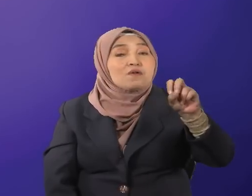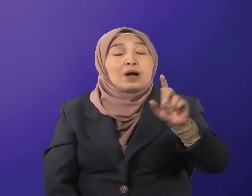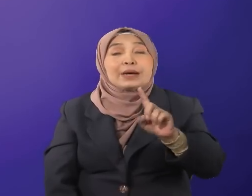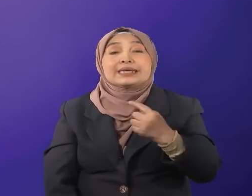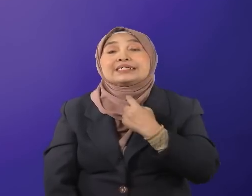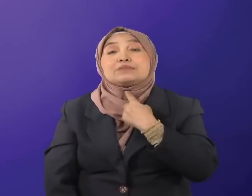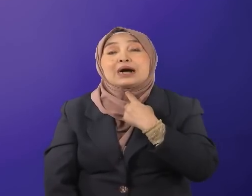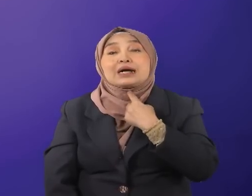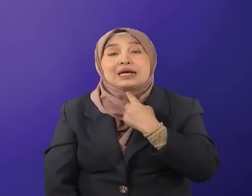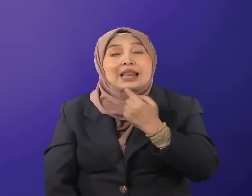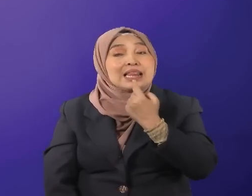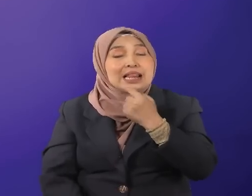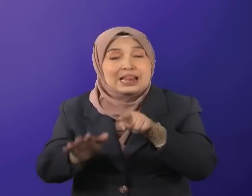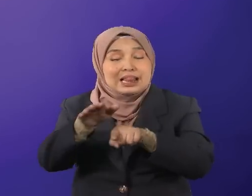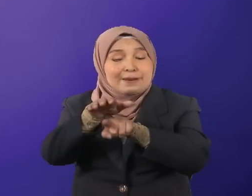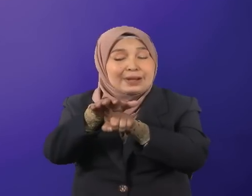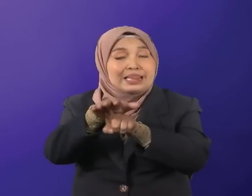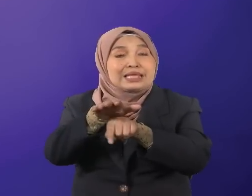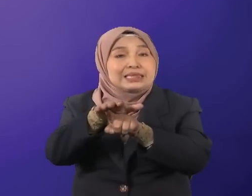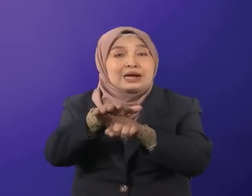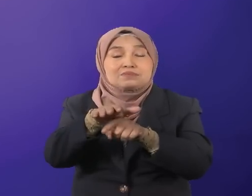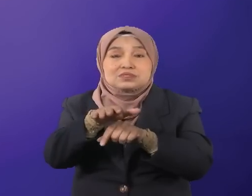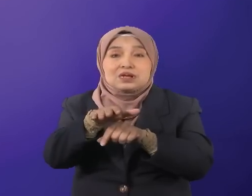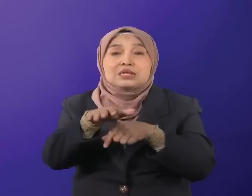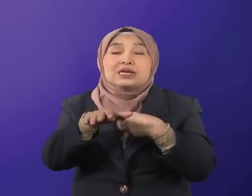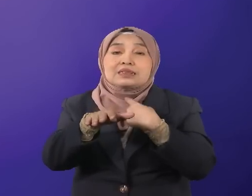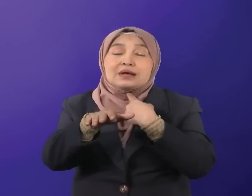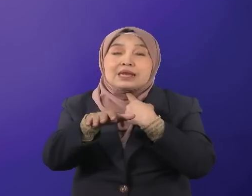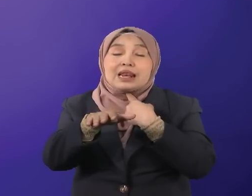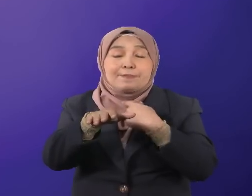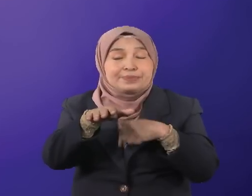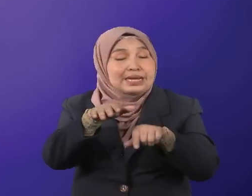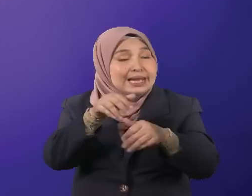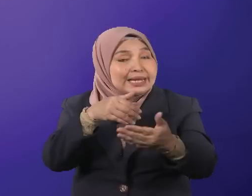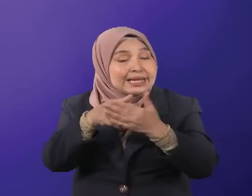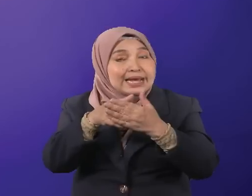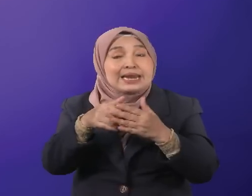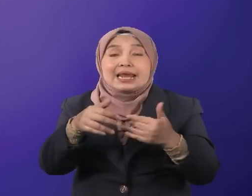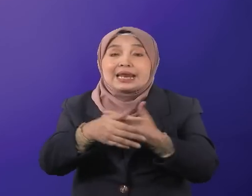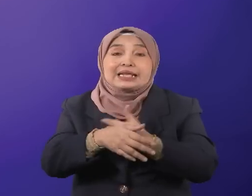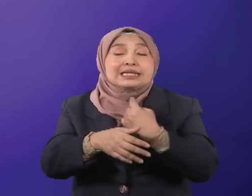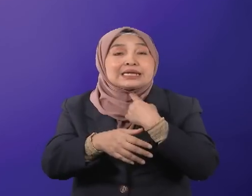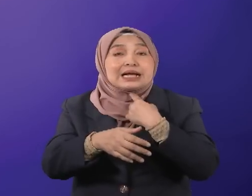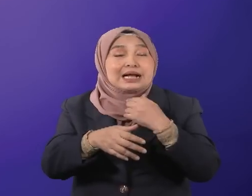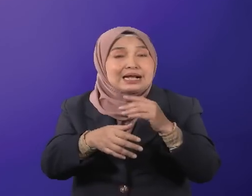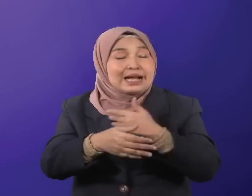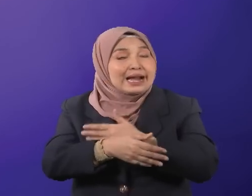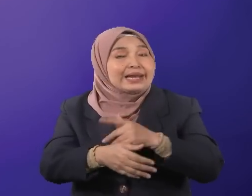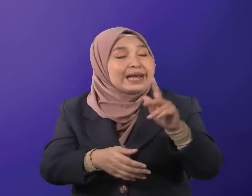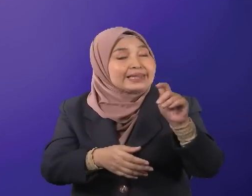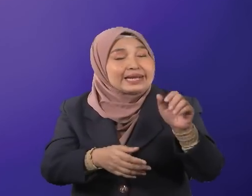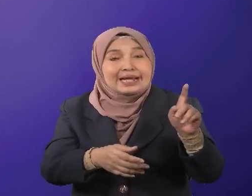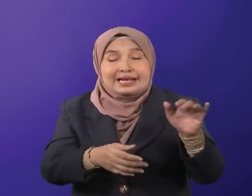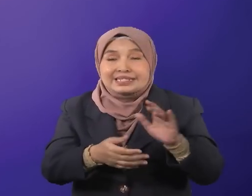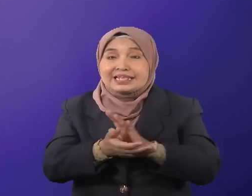Pangkal. Pangkal lidah kan. Paling hujung, hujung sini paling dalam, dekat dengan anak yang keberapa? Anak